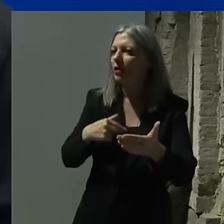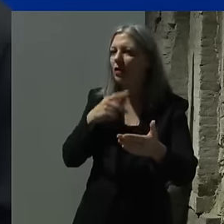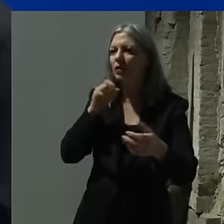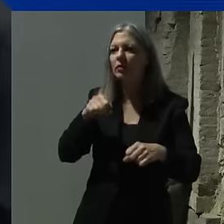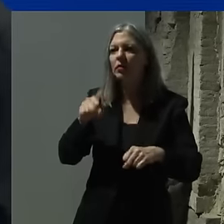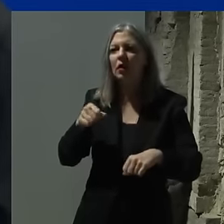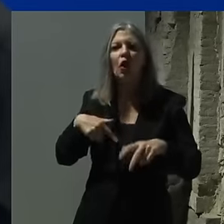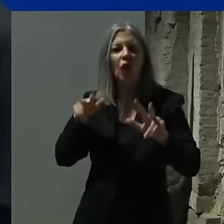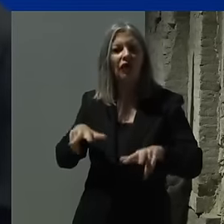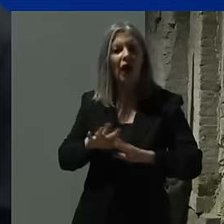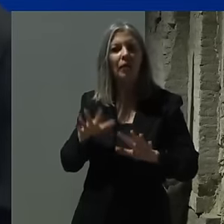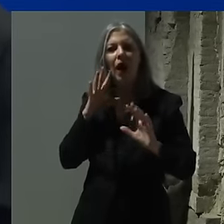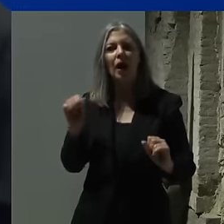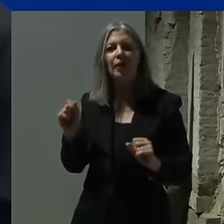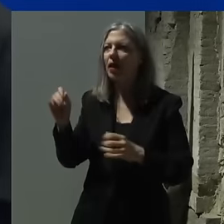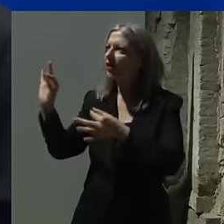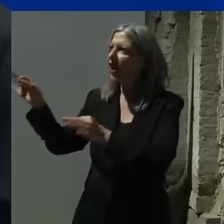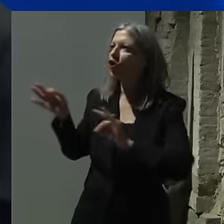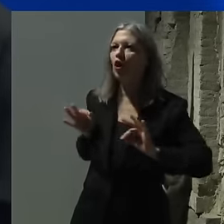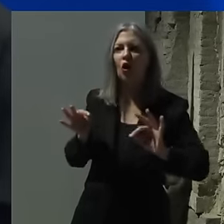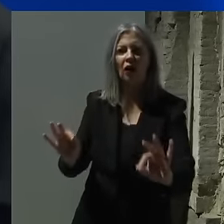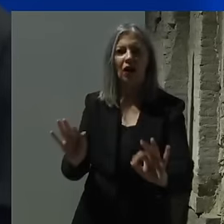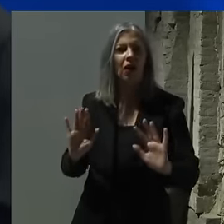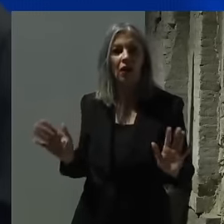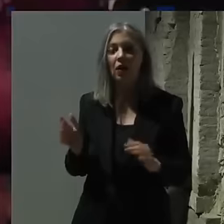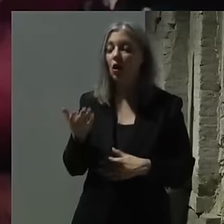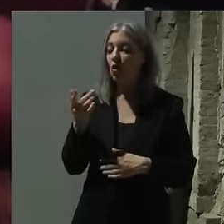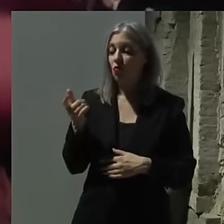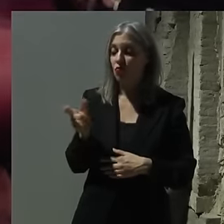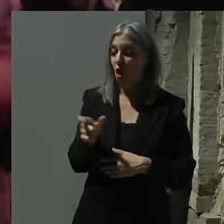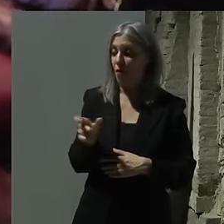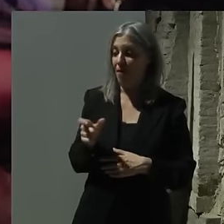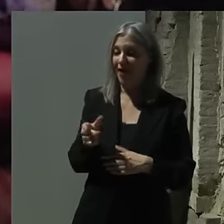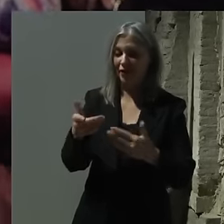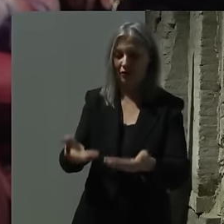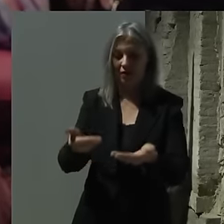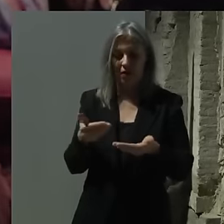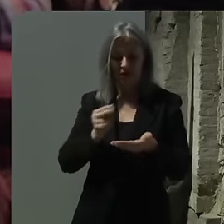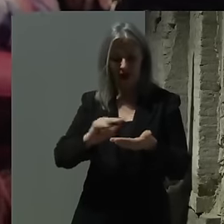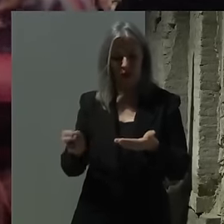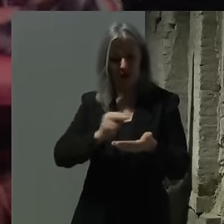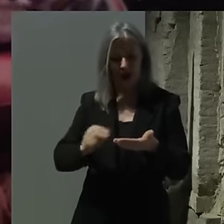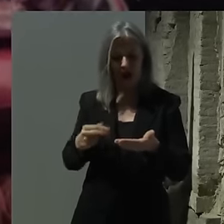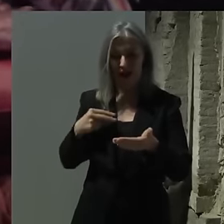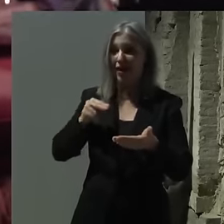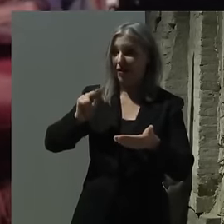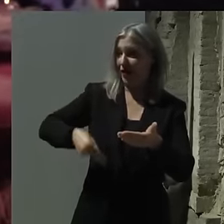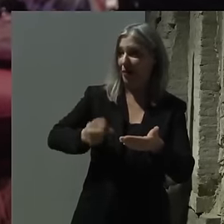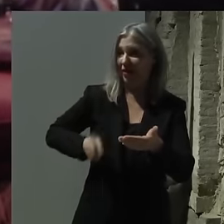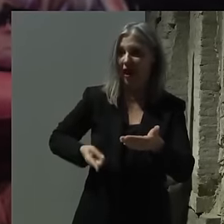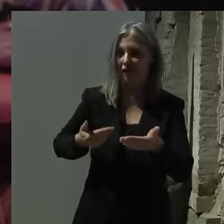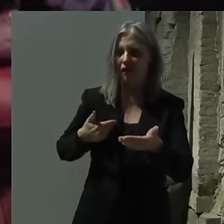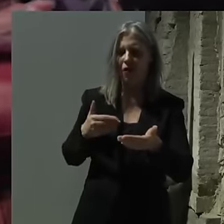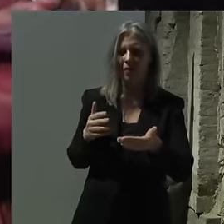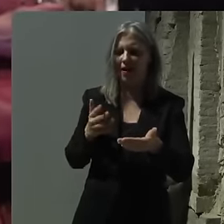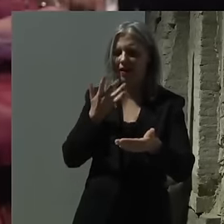loro doveva essere quello. Al momento della firma, non so come mai, cercavo di